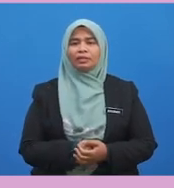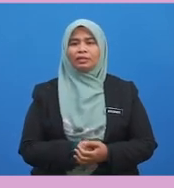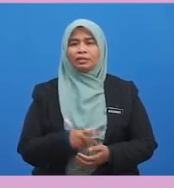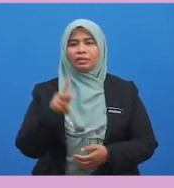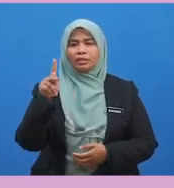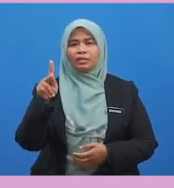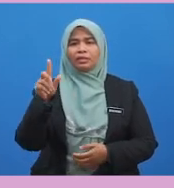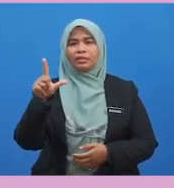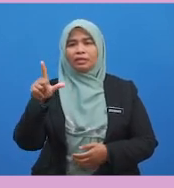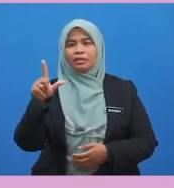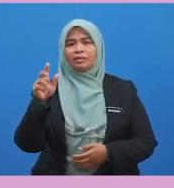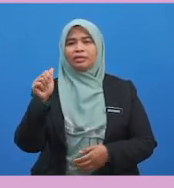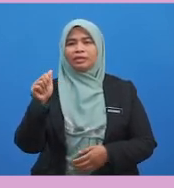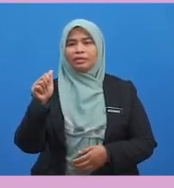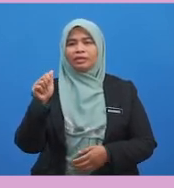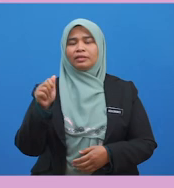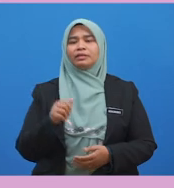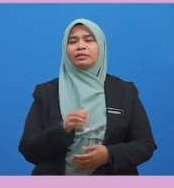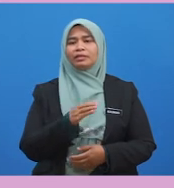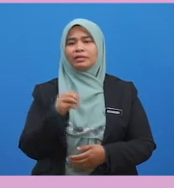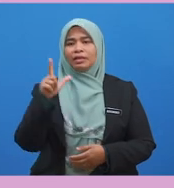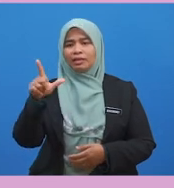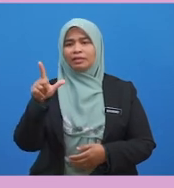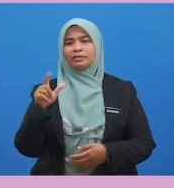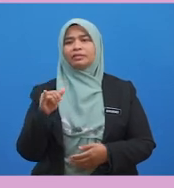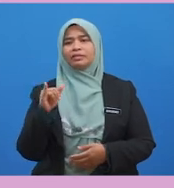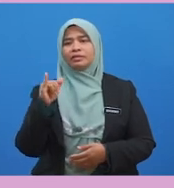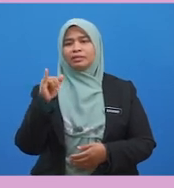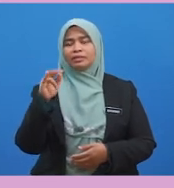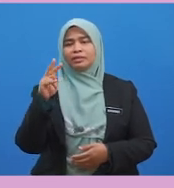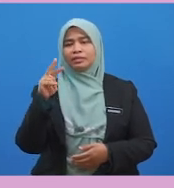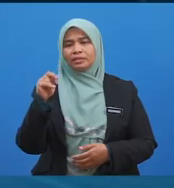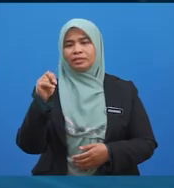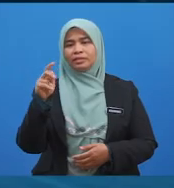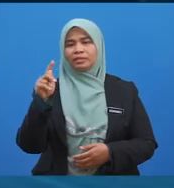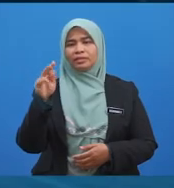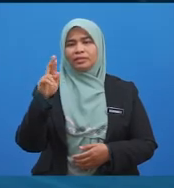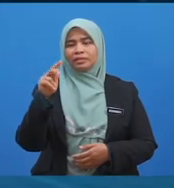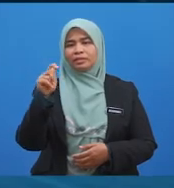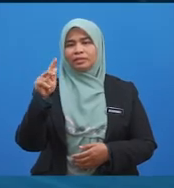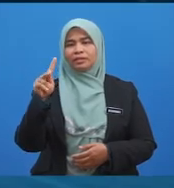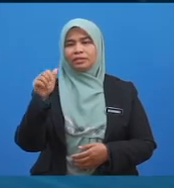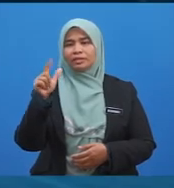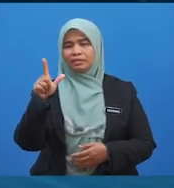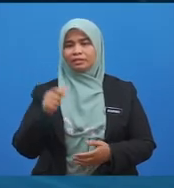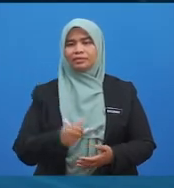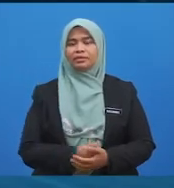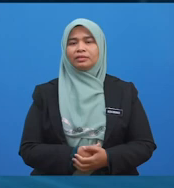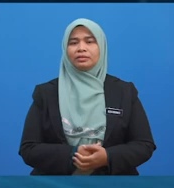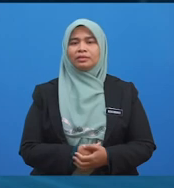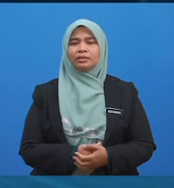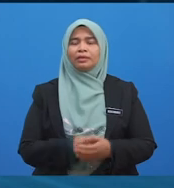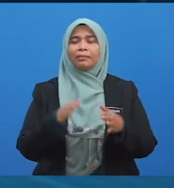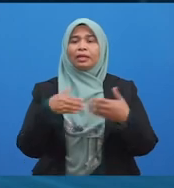kreatif, analytical, intuitif dan critical. Jom kita lihat cara